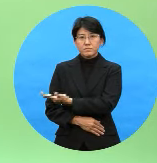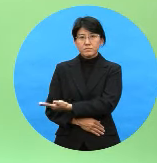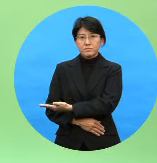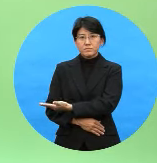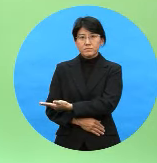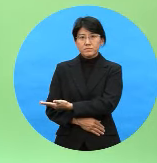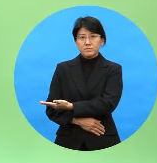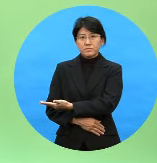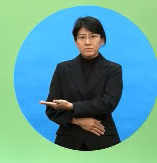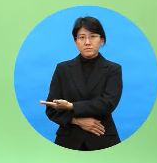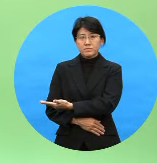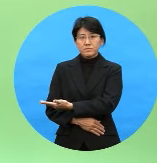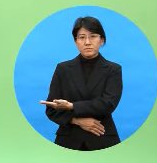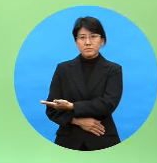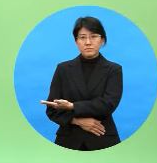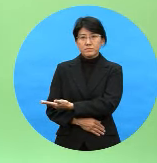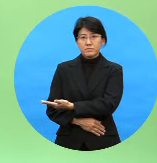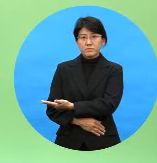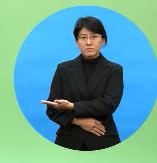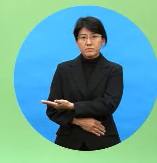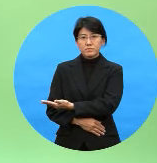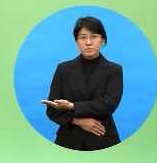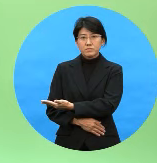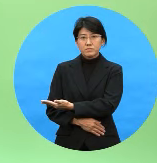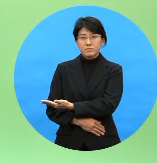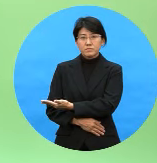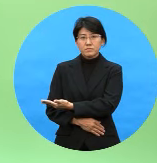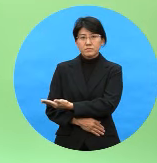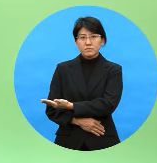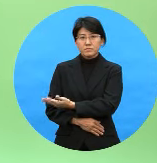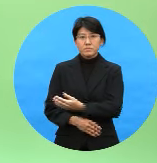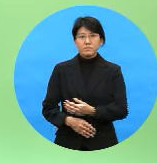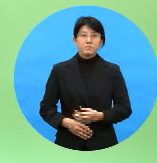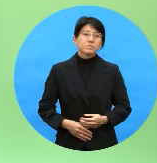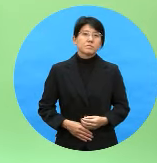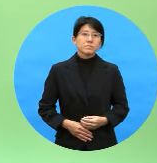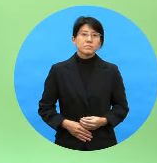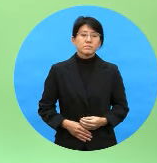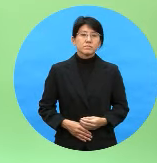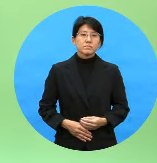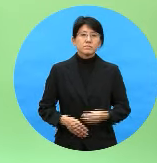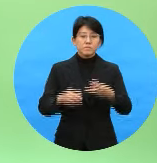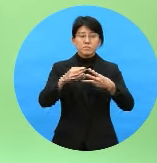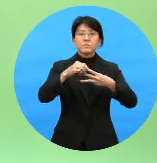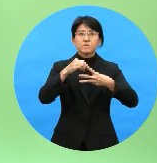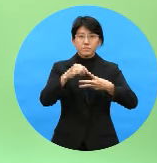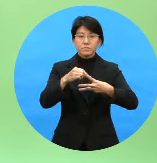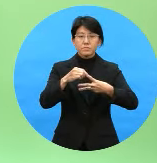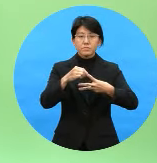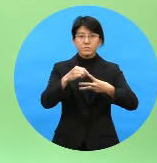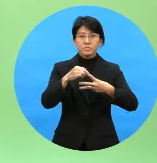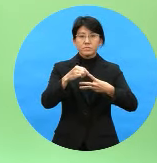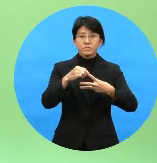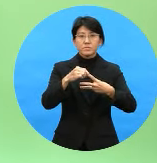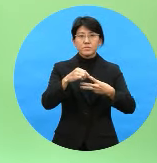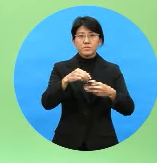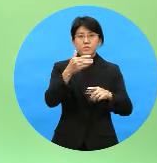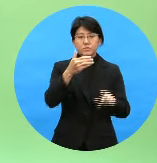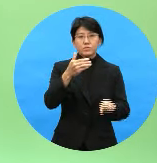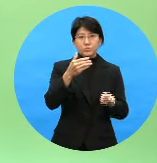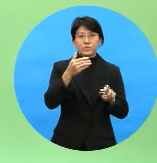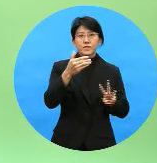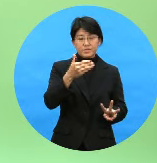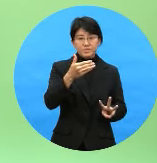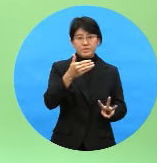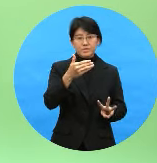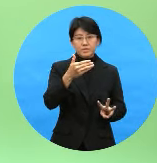講座、区長の今月のおすすめの3本です。最初にご紹介するのは、